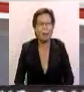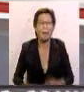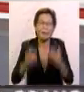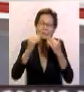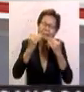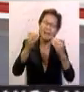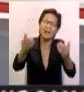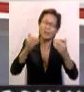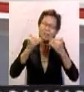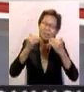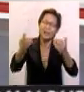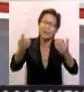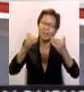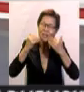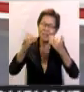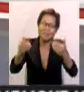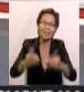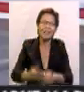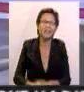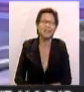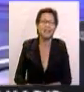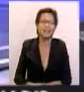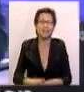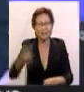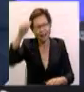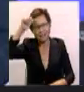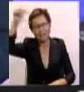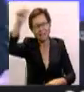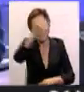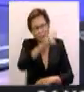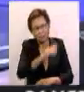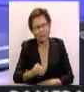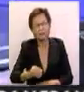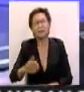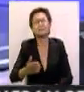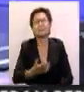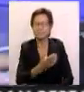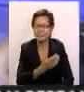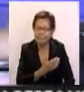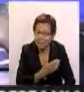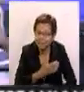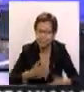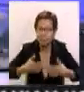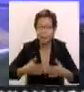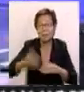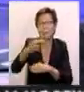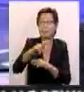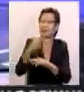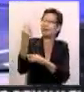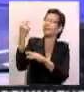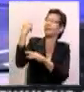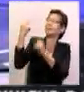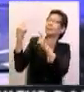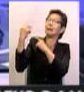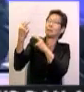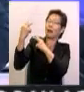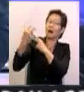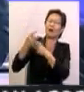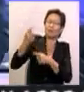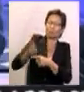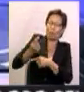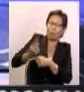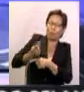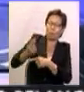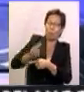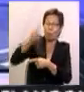Terima kasih Andy dan Hazel ya, kasih muria. Assalamualaikum dan salam sejahtera. Di belakang saya ketika ini sedang berlangsungnya rapat